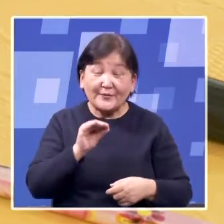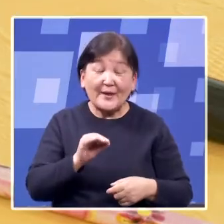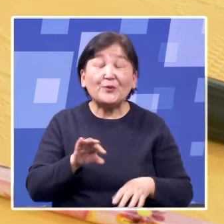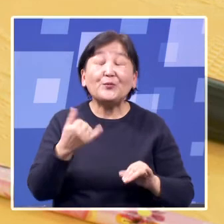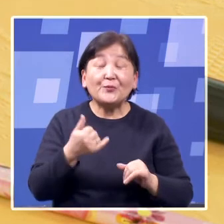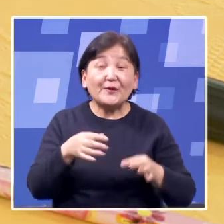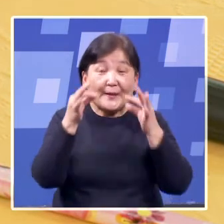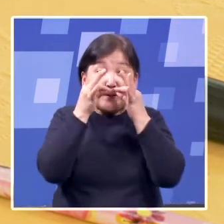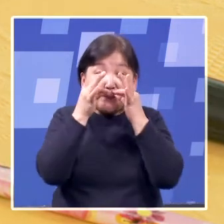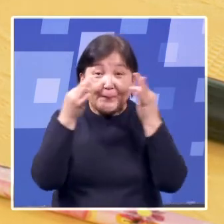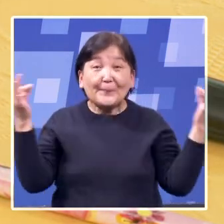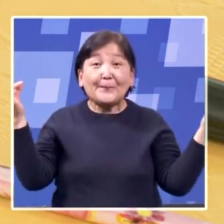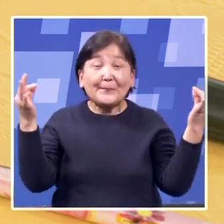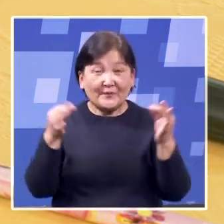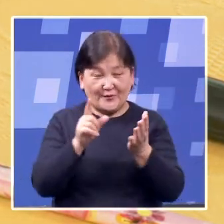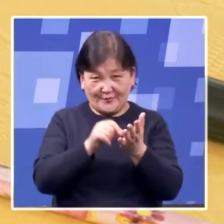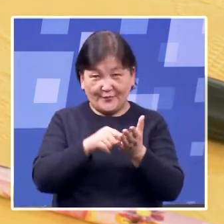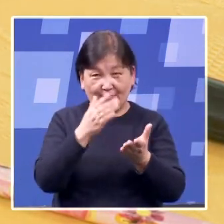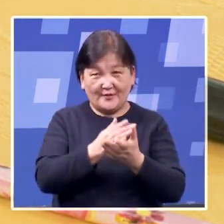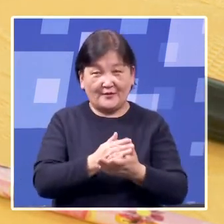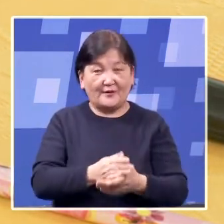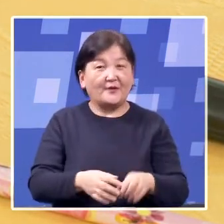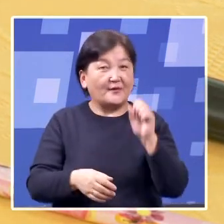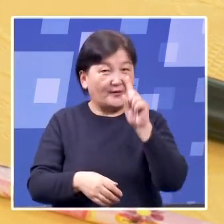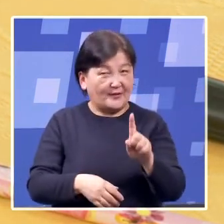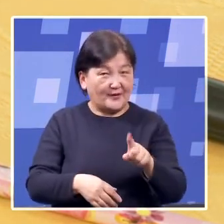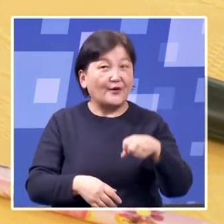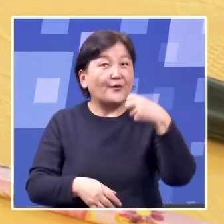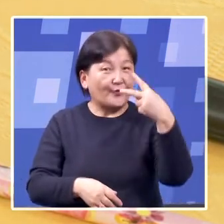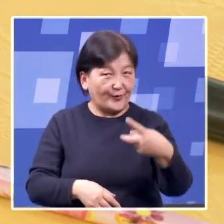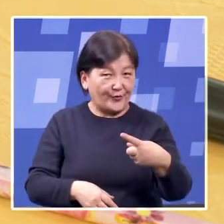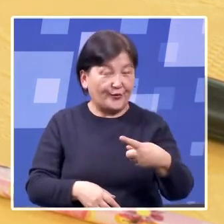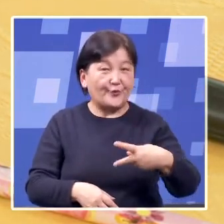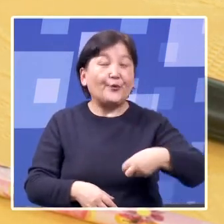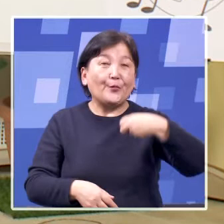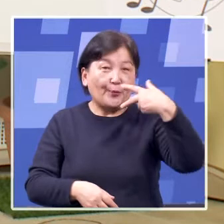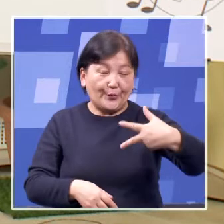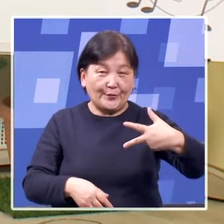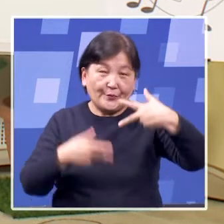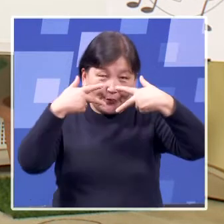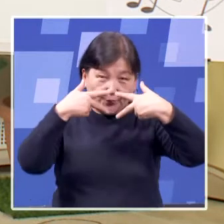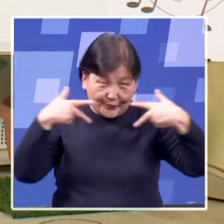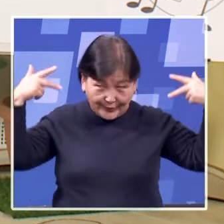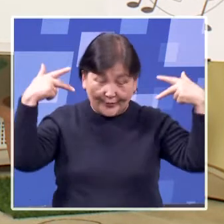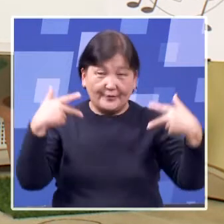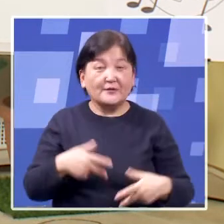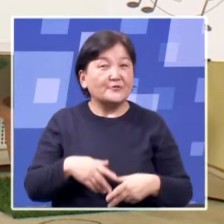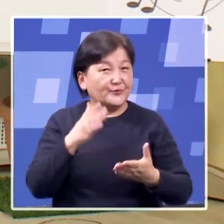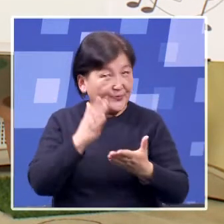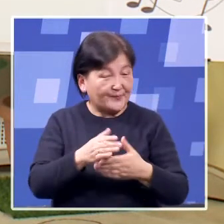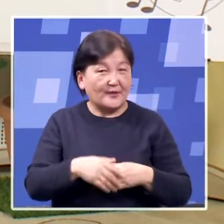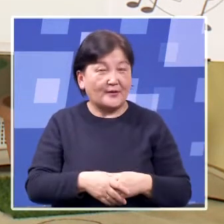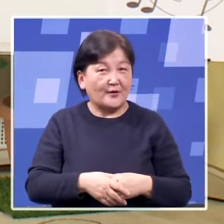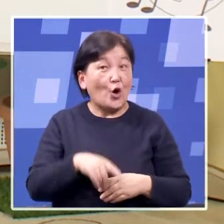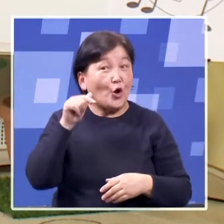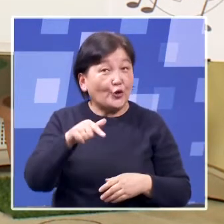Нэг хоёр. Гурван шулуун зураасаар хулганыхаа сахлыг зурья. Одоо хулганд маань юу дутуу байна